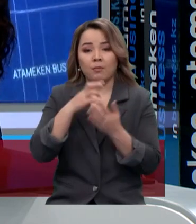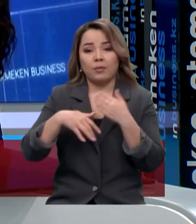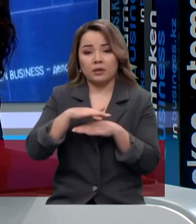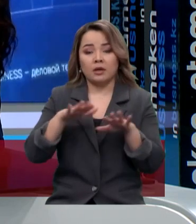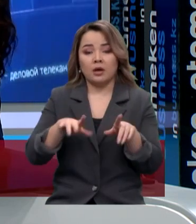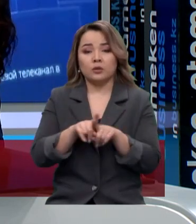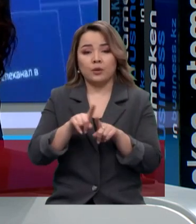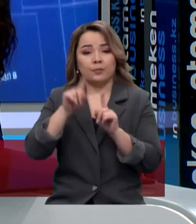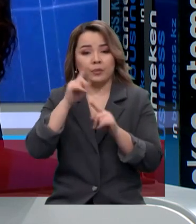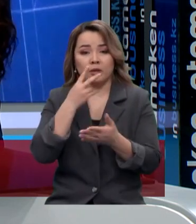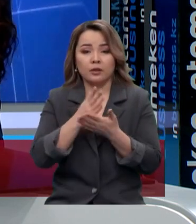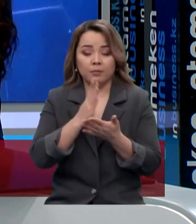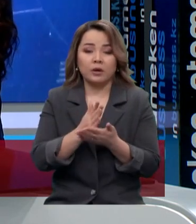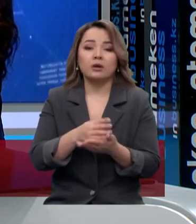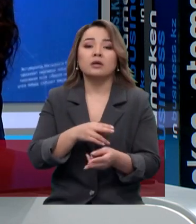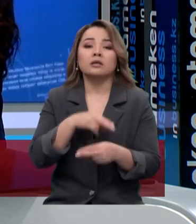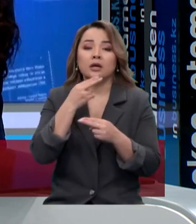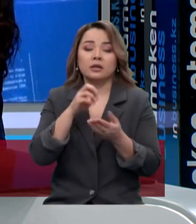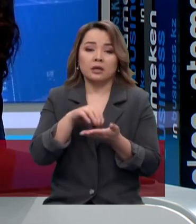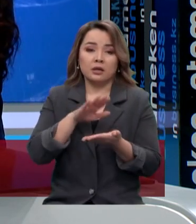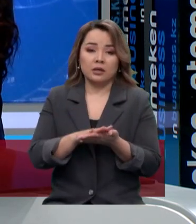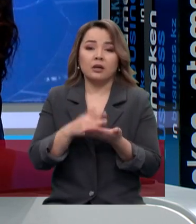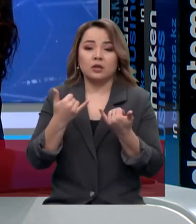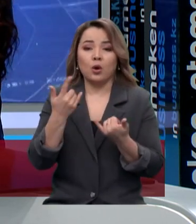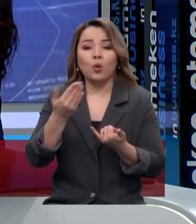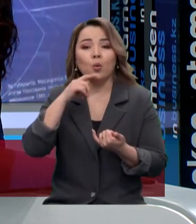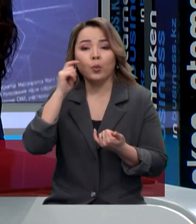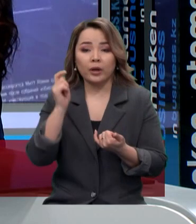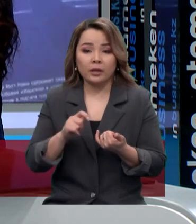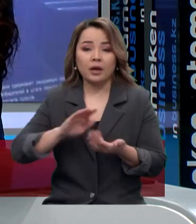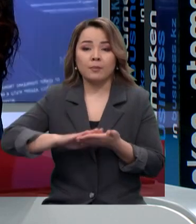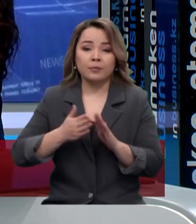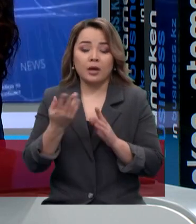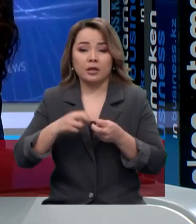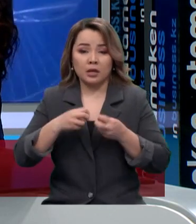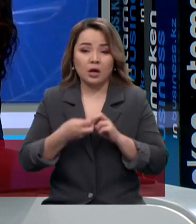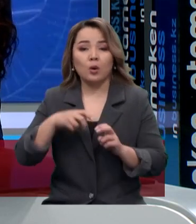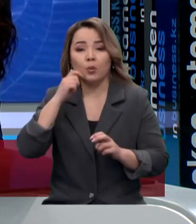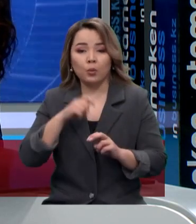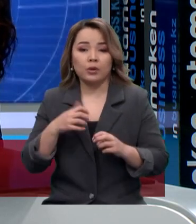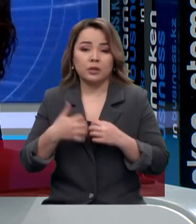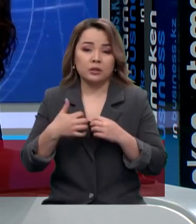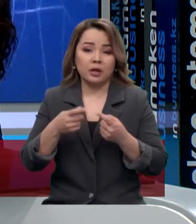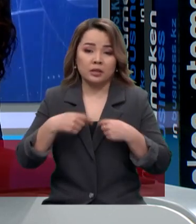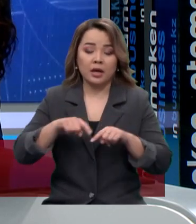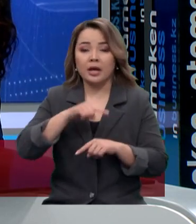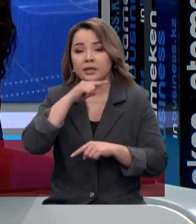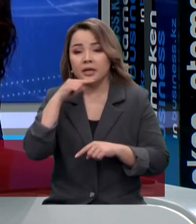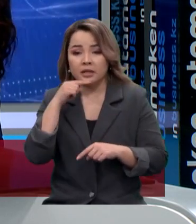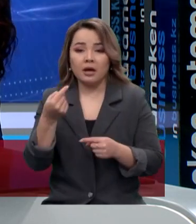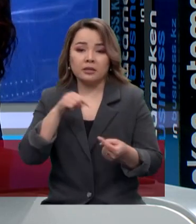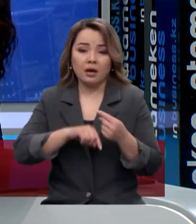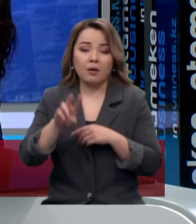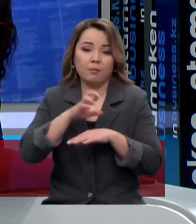медиадан да көріп жатырмыз. Басты ескеретін тұс, бұл тұрғыда Украинадағы мәселе бұл тек Украина мен Ресей арасындағы емес. Бұл Ресей мен